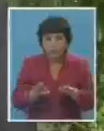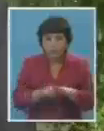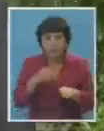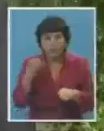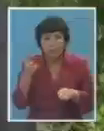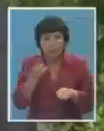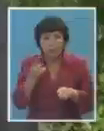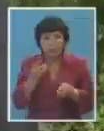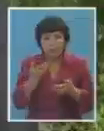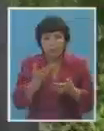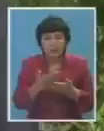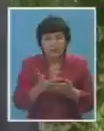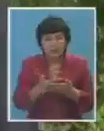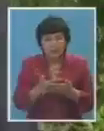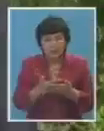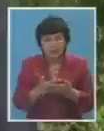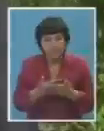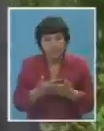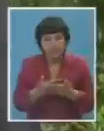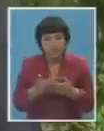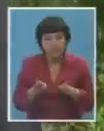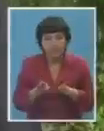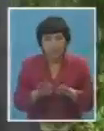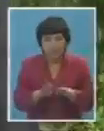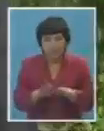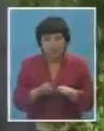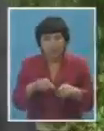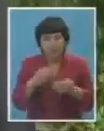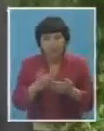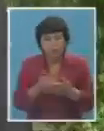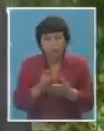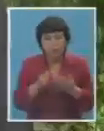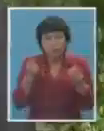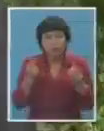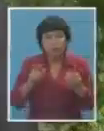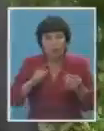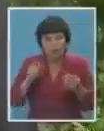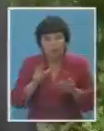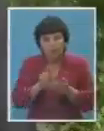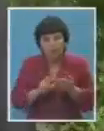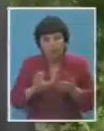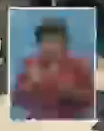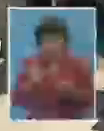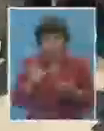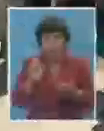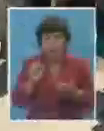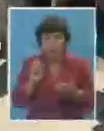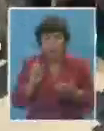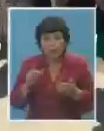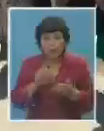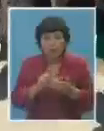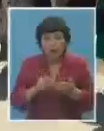біреуі сол кісіден, сол Мұқағайлар мен терезесі тең түсетін үлкен талант осы Сағат Әбдіғалиев.